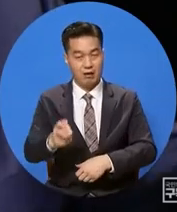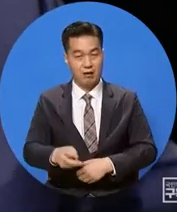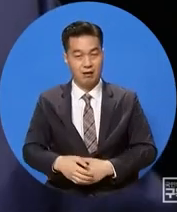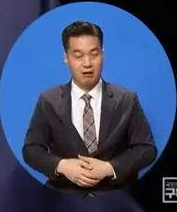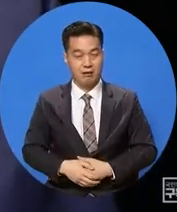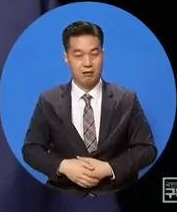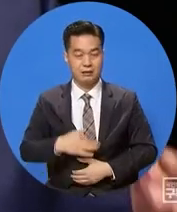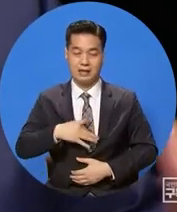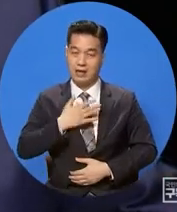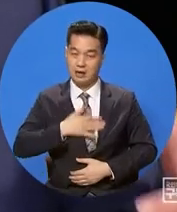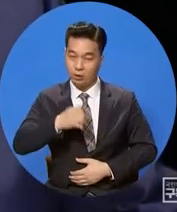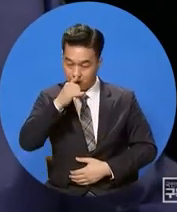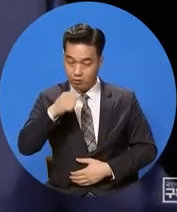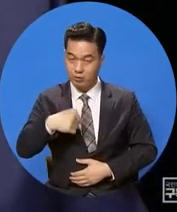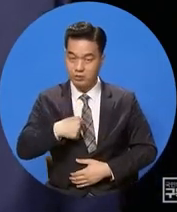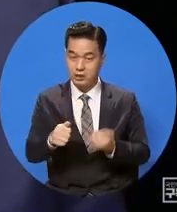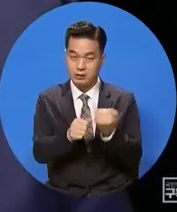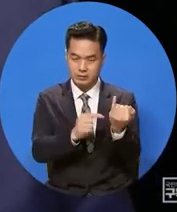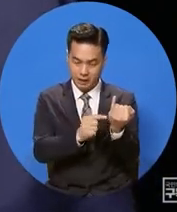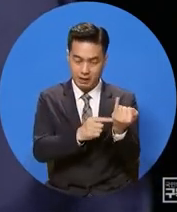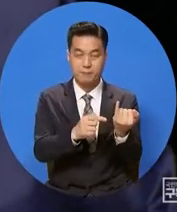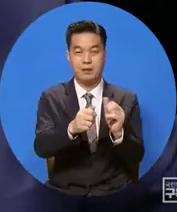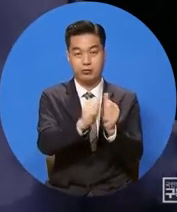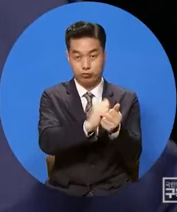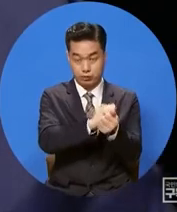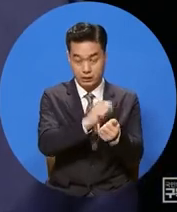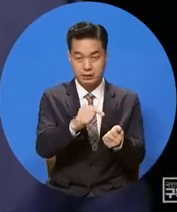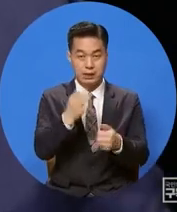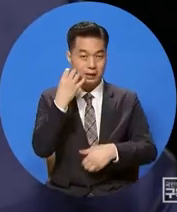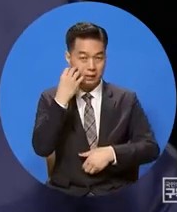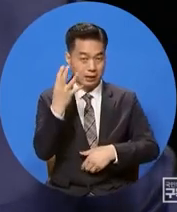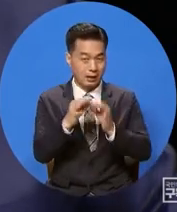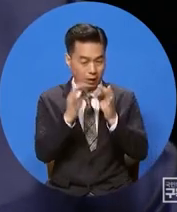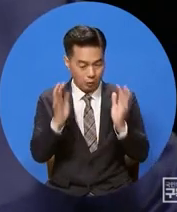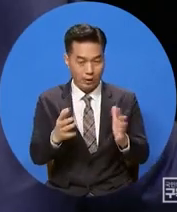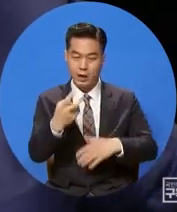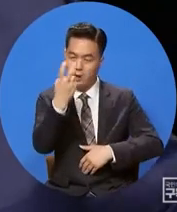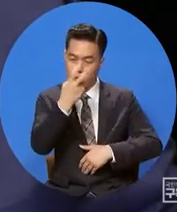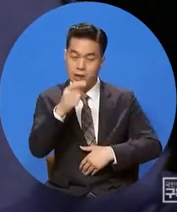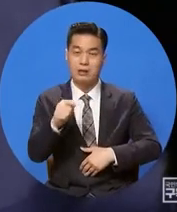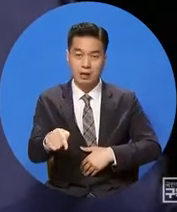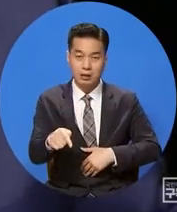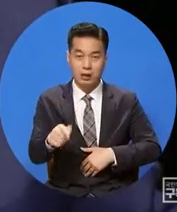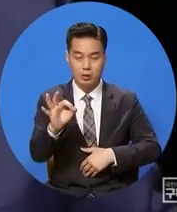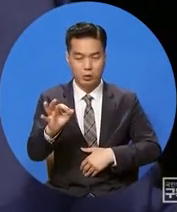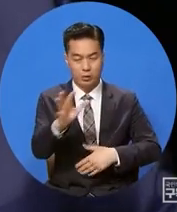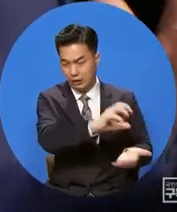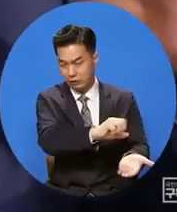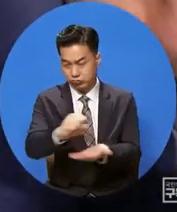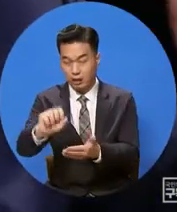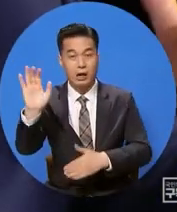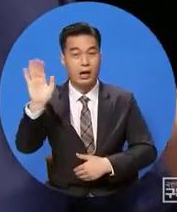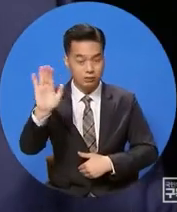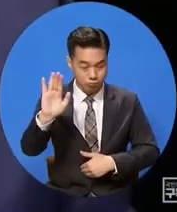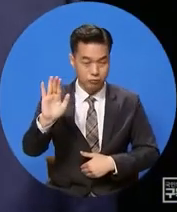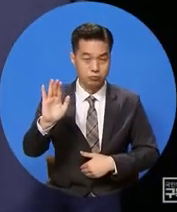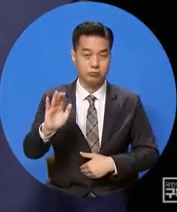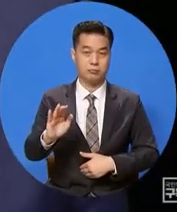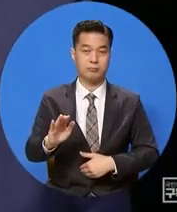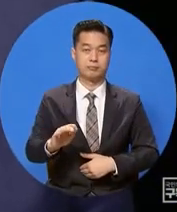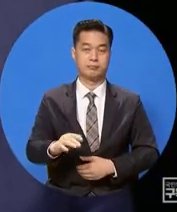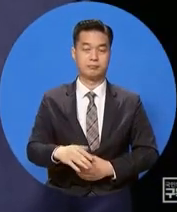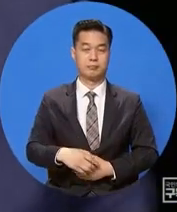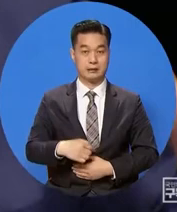네. 알기로도 저희 집사람의 그 주식을 그 4개월 동안 관리했다는 게 돈을 가져가서 한 게 아닙니다. 자기가